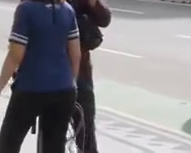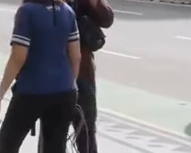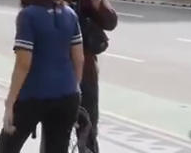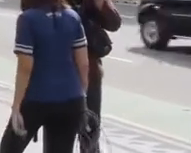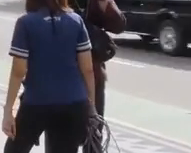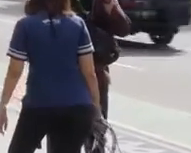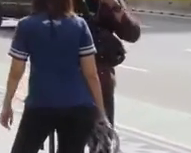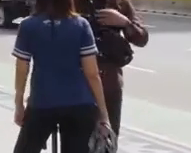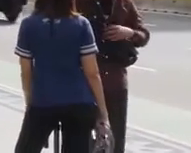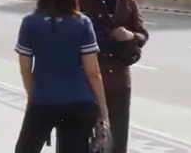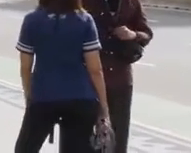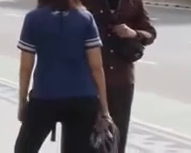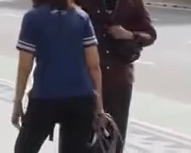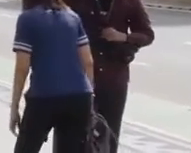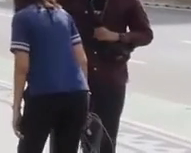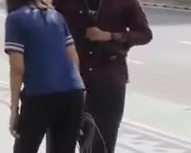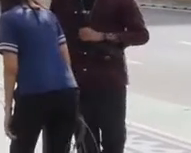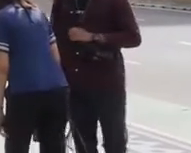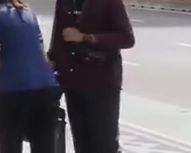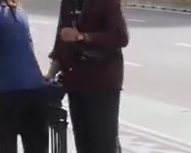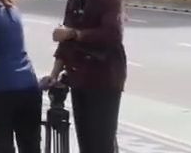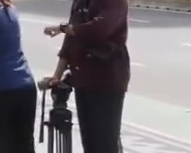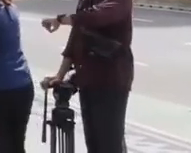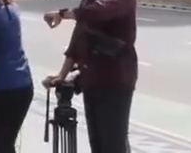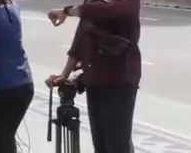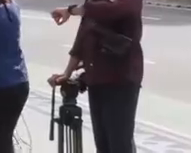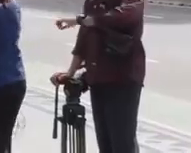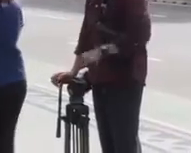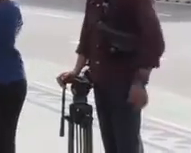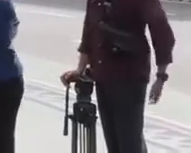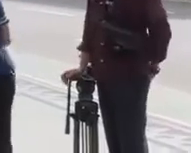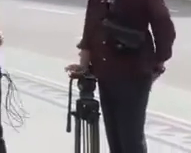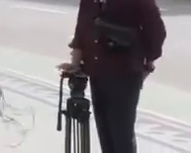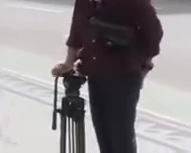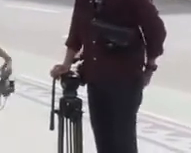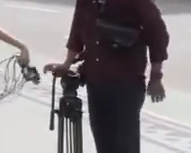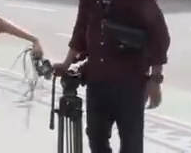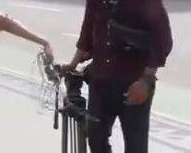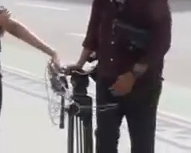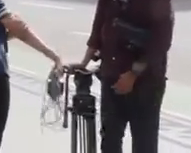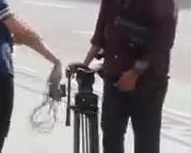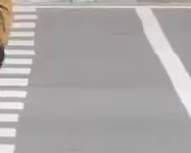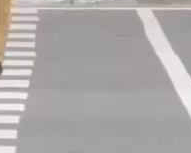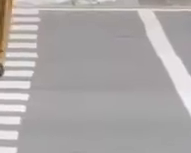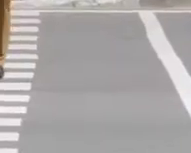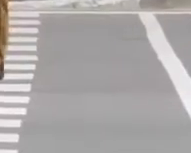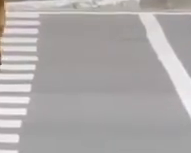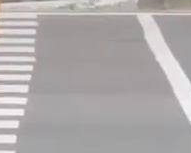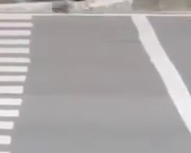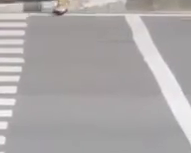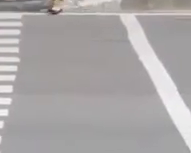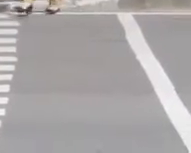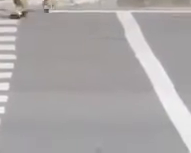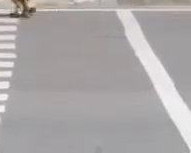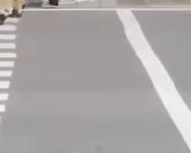COVID-19. Ia jelaskan, jika nanti masyarakat harus menjalani kehidupan normal yang baru, tentu ada satu hal yang tidak boleh